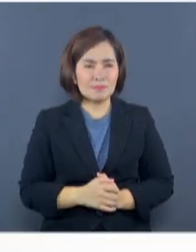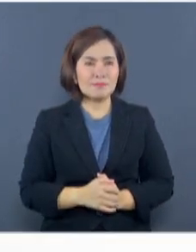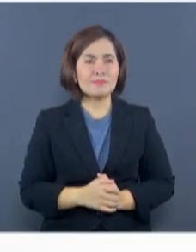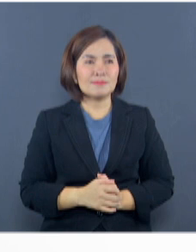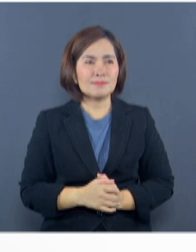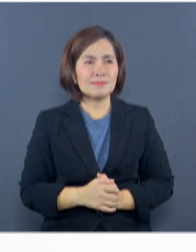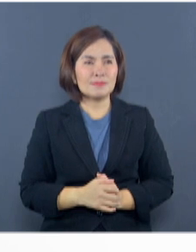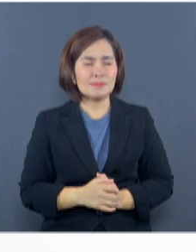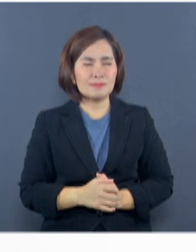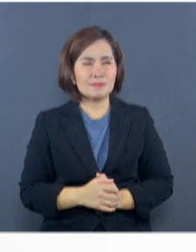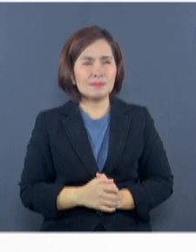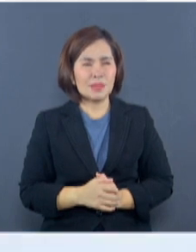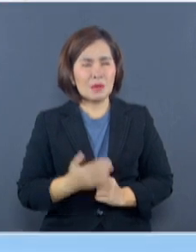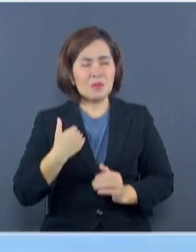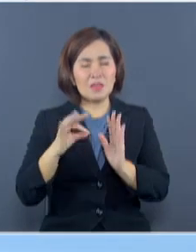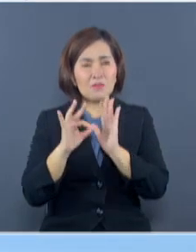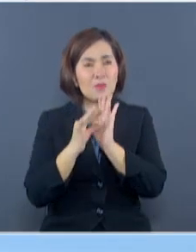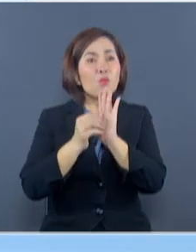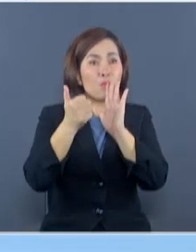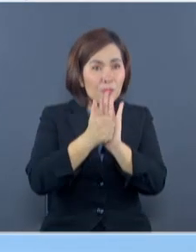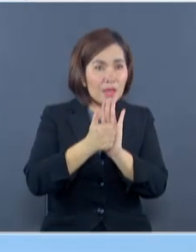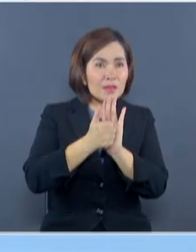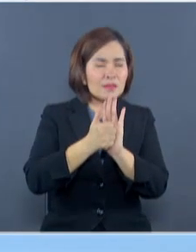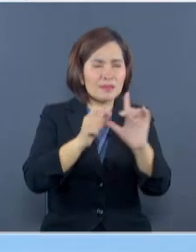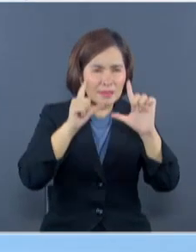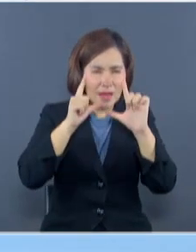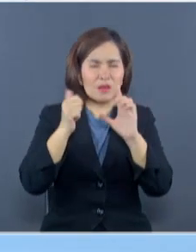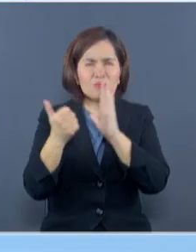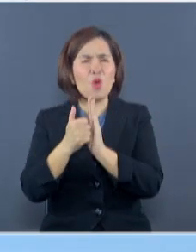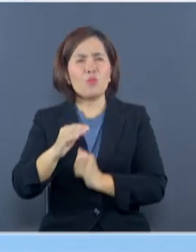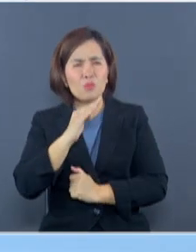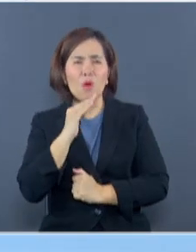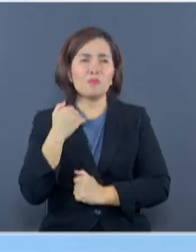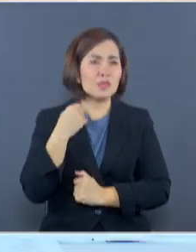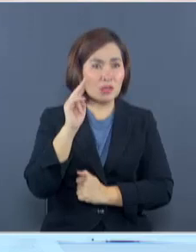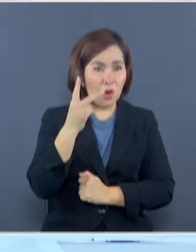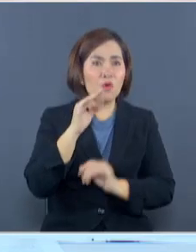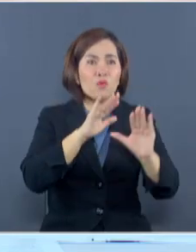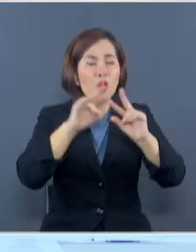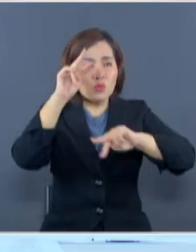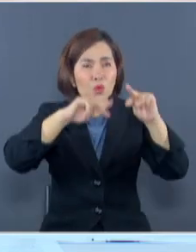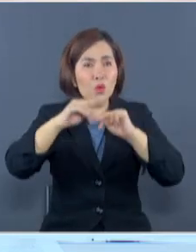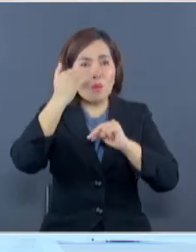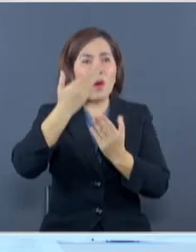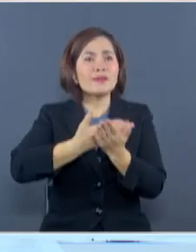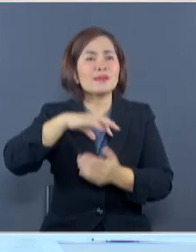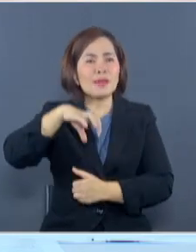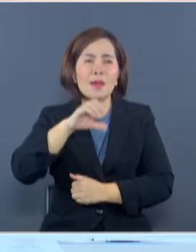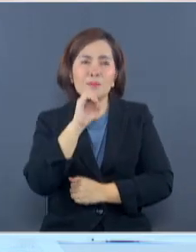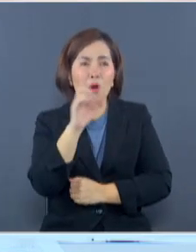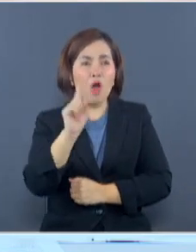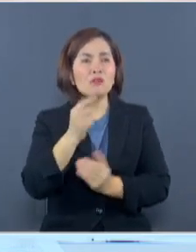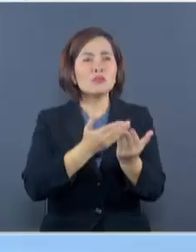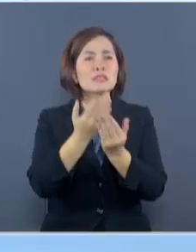นะครับผู้ชมฮะจริงๆมันมีเพจหลายได้จริงๆบางเพจเป็นเพจดังด้วยซ้ำนะครับผู้ชมฮะแต่ว่าจริงๆแล้วสำนักงานสลากก็เน้นย้ำตลอดว่าควรจะเ